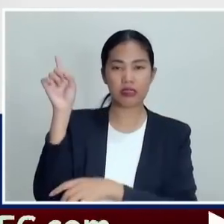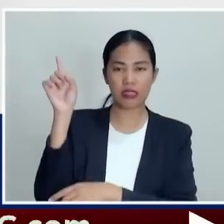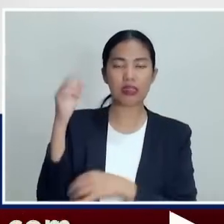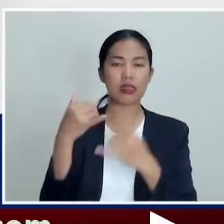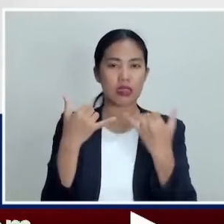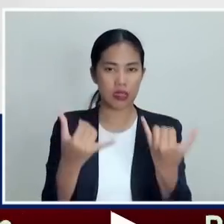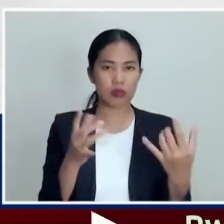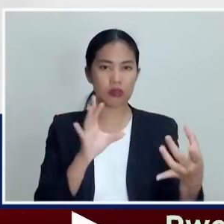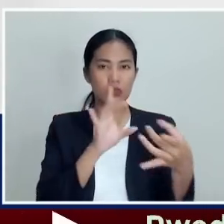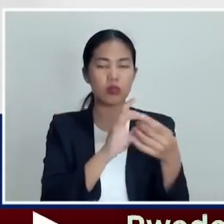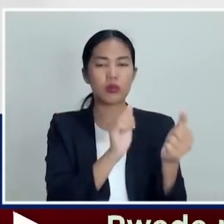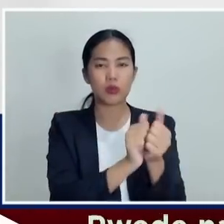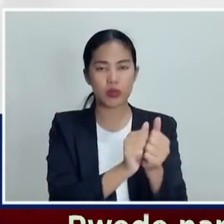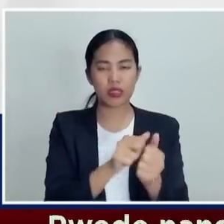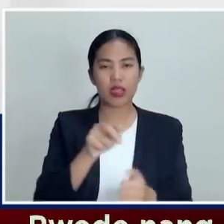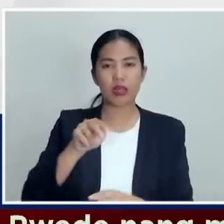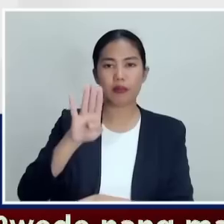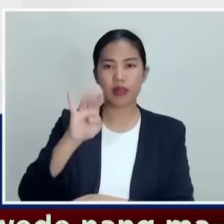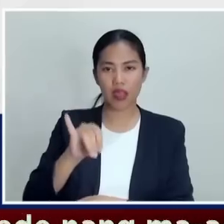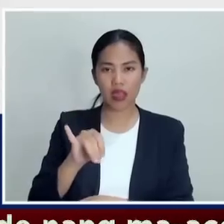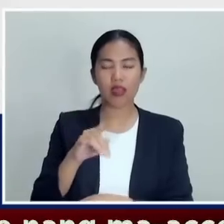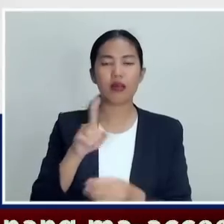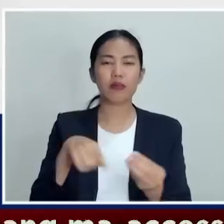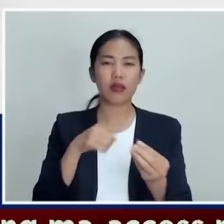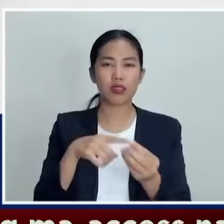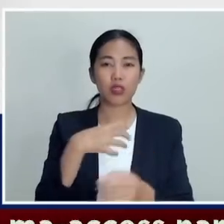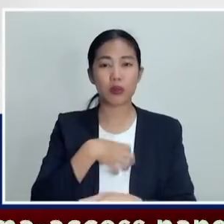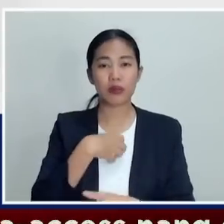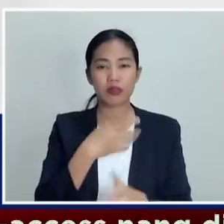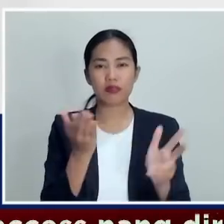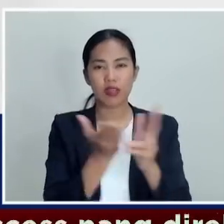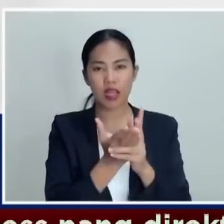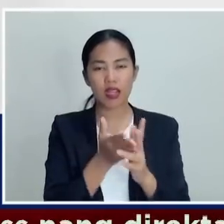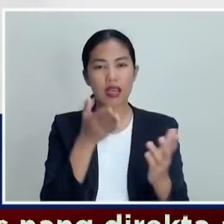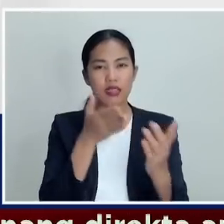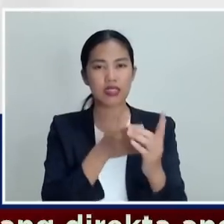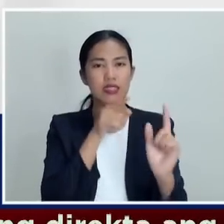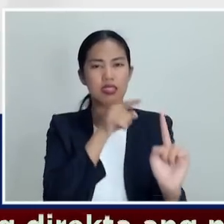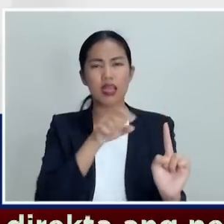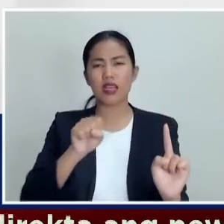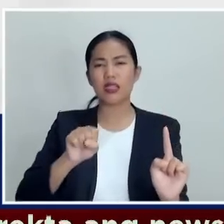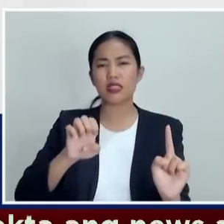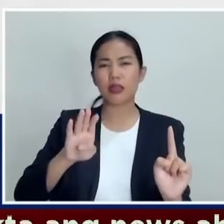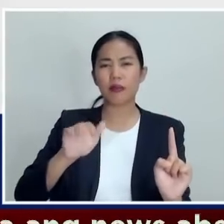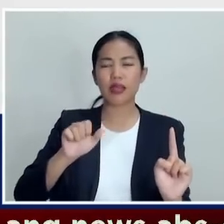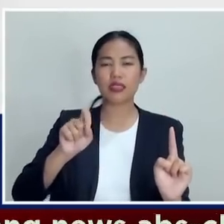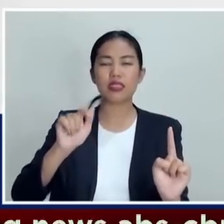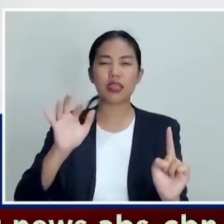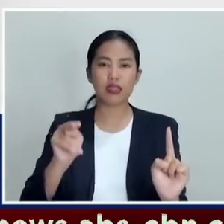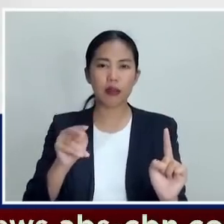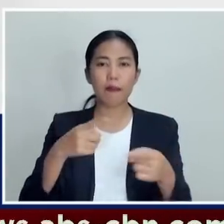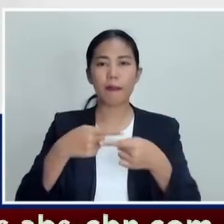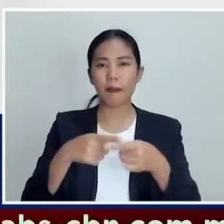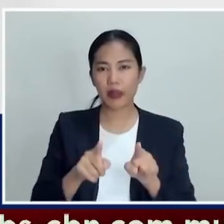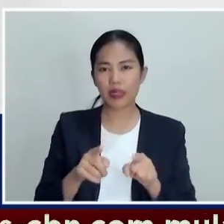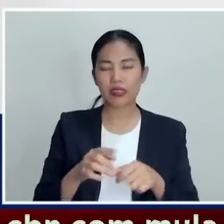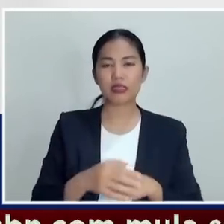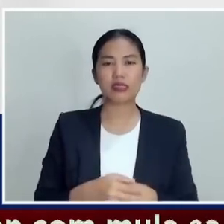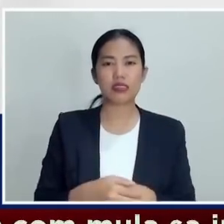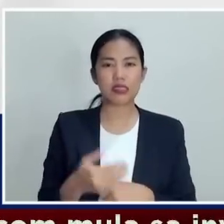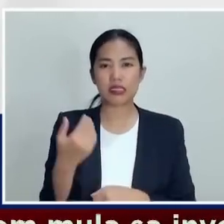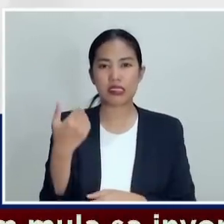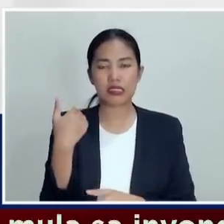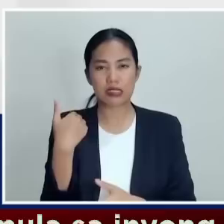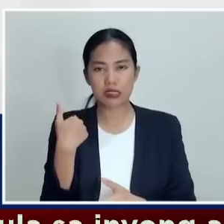sa NBI sa reklamo nila laban kay Sebastian. Pero nilinaw nila na wala pa silang natutuklas ang iba pang mga kahinahinalang bayad sa